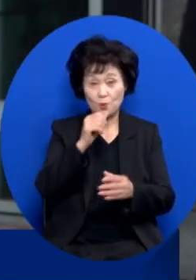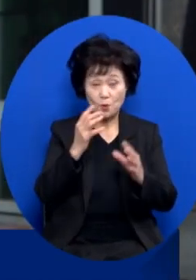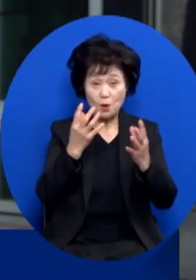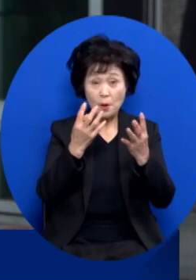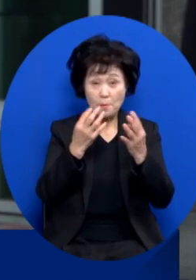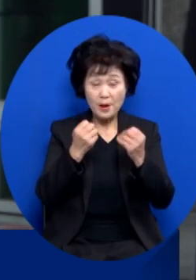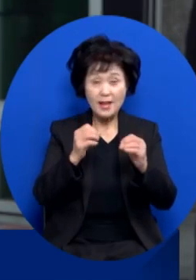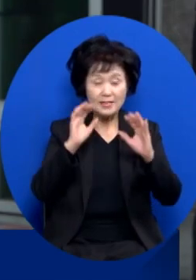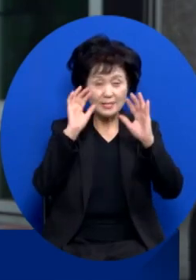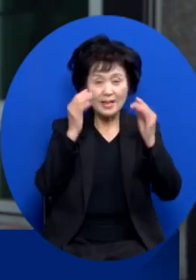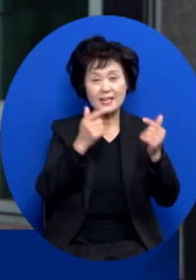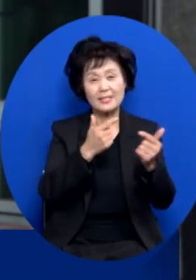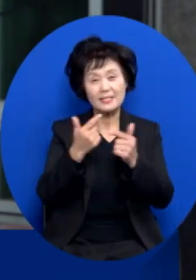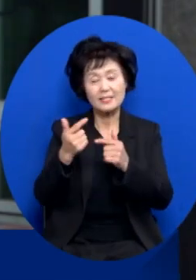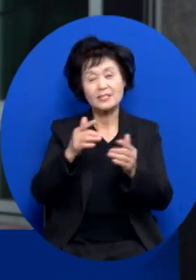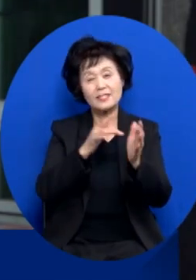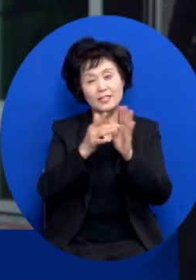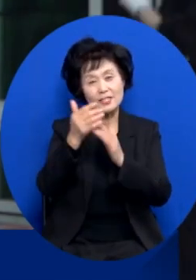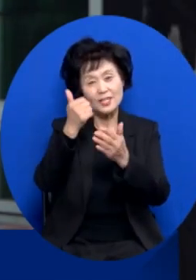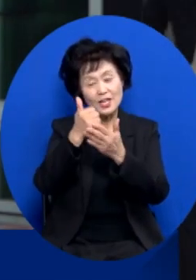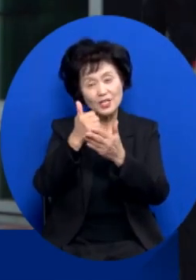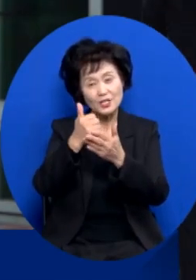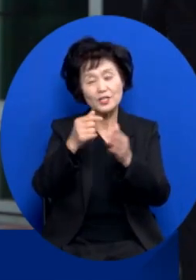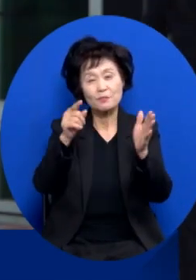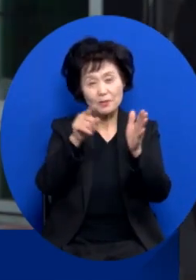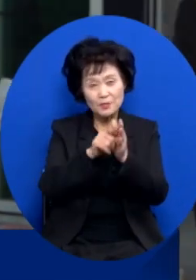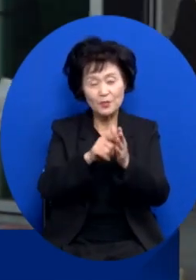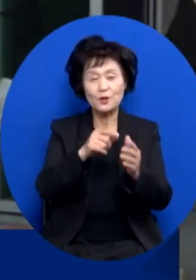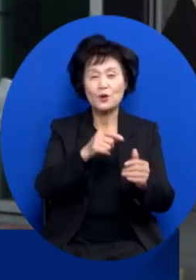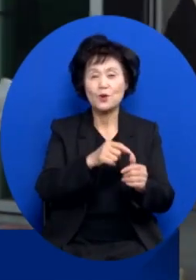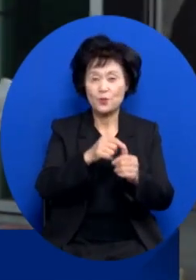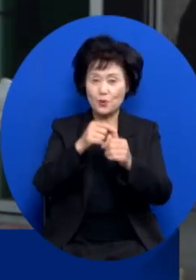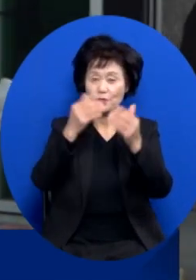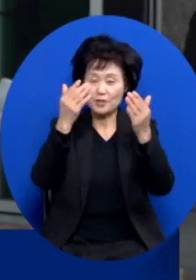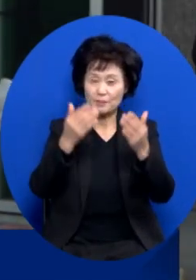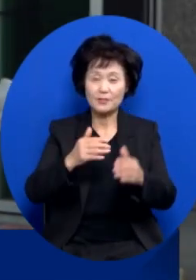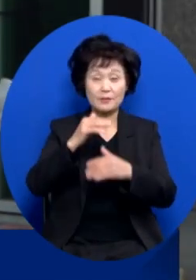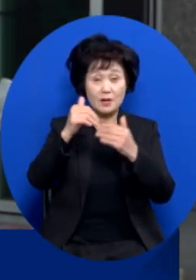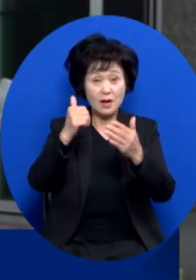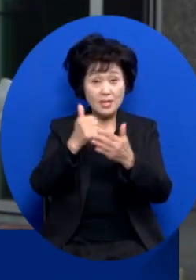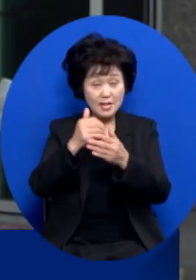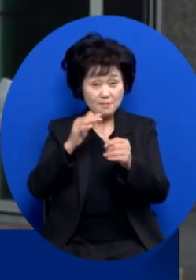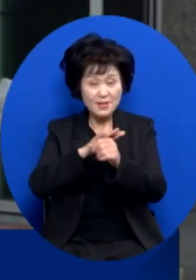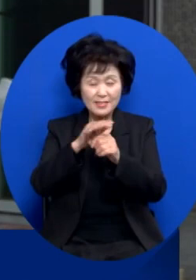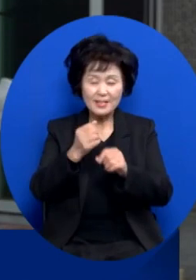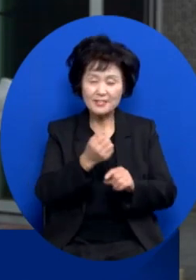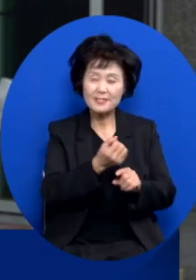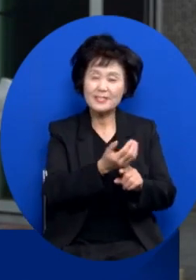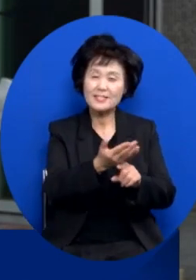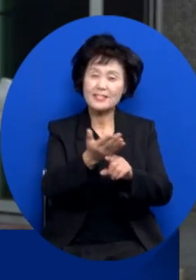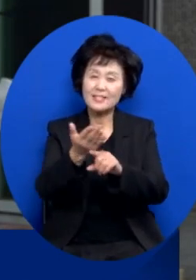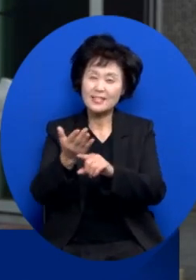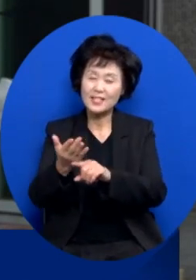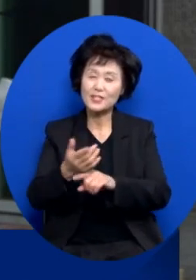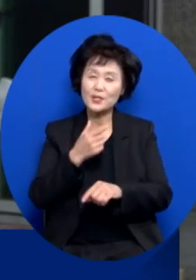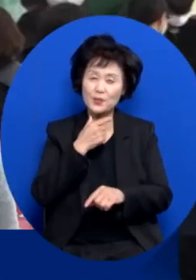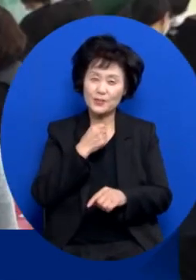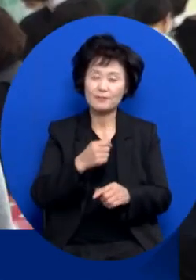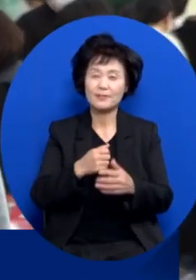아이들이 예수님을 믿고 구원을 받으며 하나님의 사랑이 전해졌으면 하는